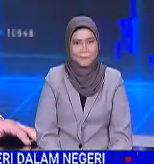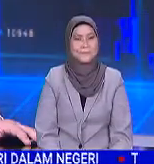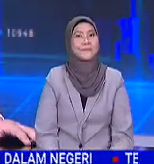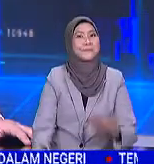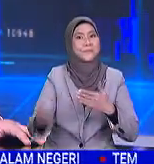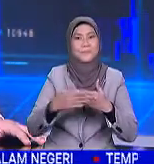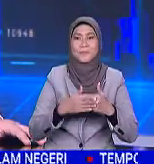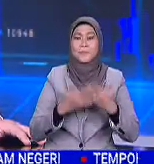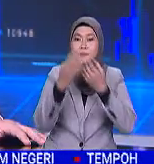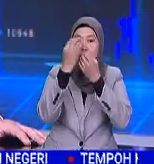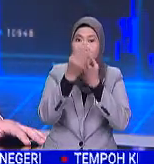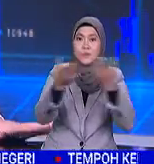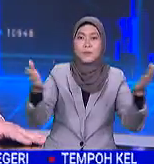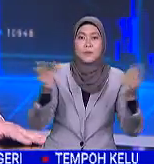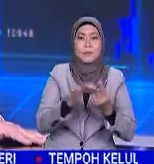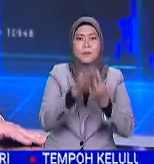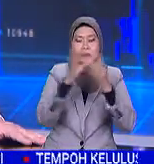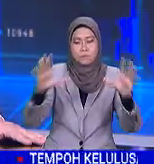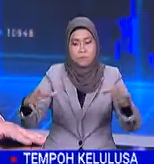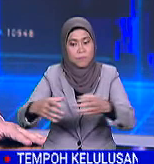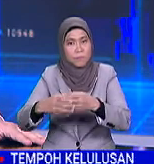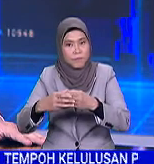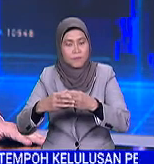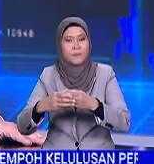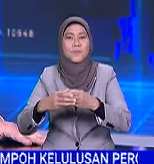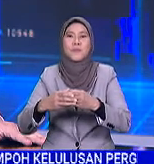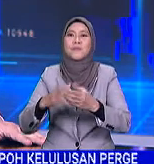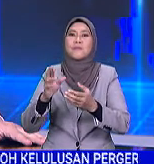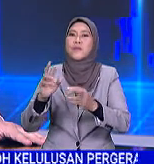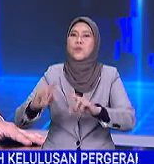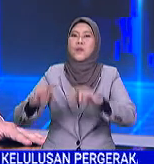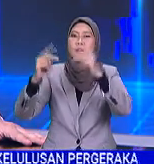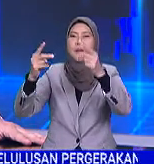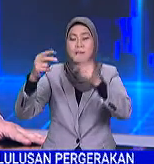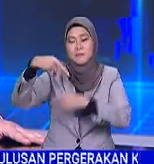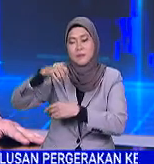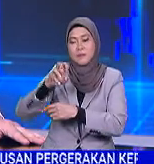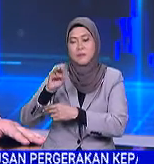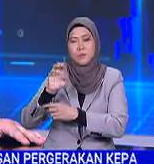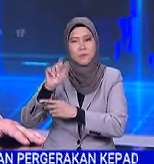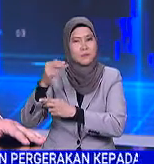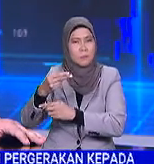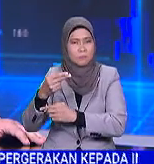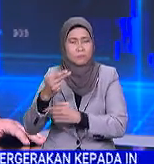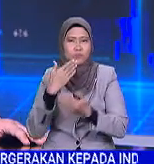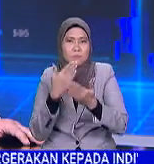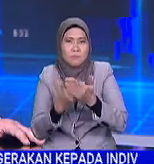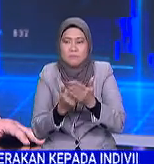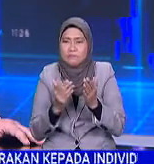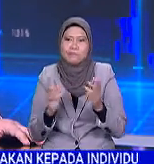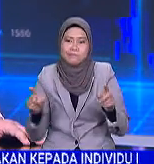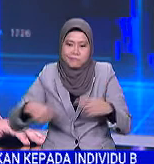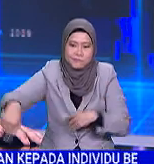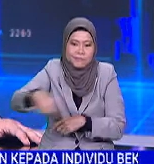bersua kembali pengumuman khas pakej pelindungan rakyat dan pemulihan ekonomi. Pemulih mendapat sambutan baik daripada rakyat.